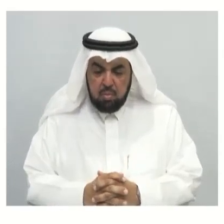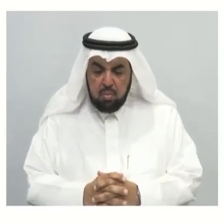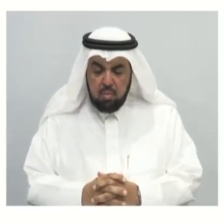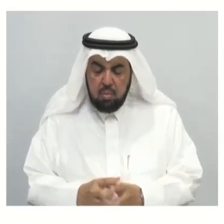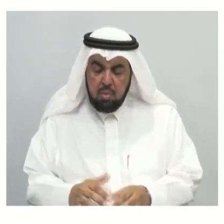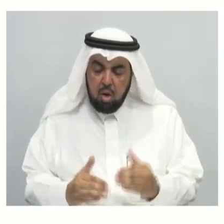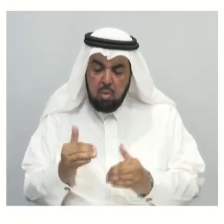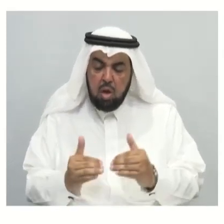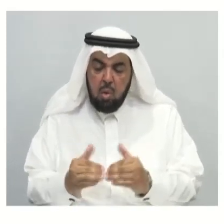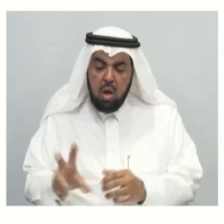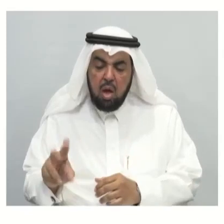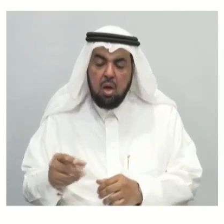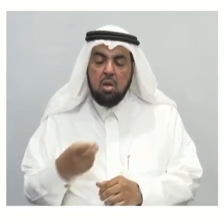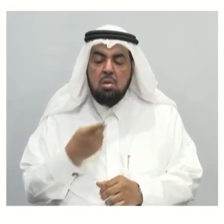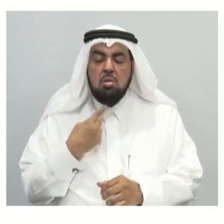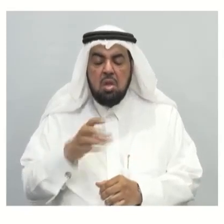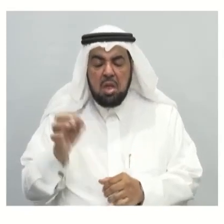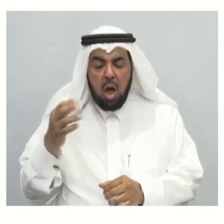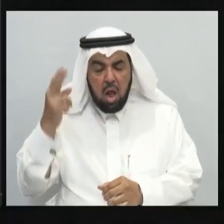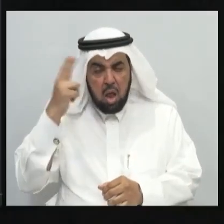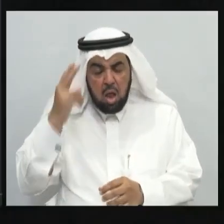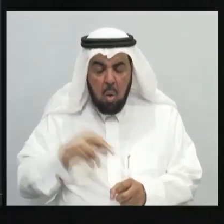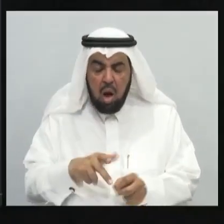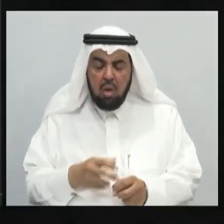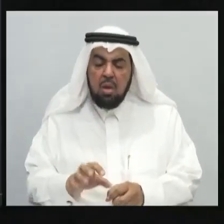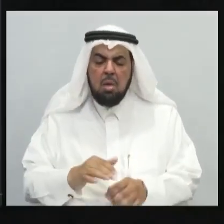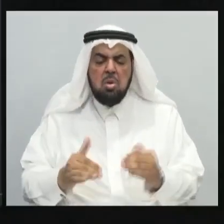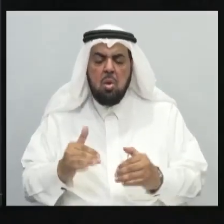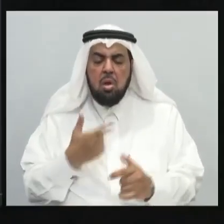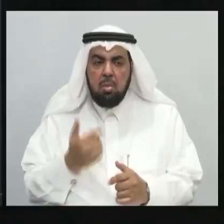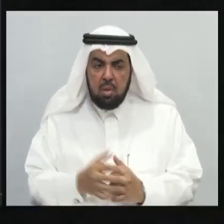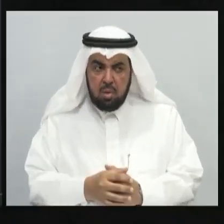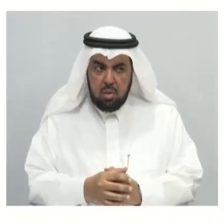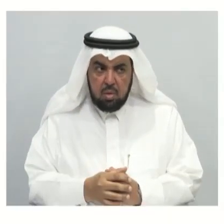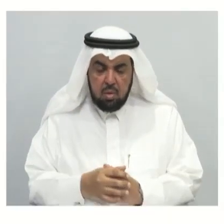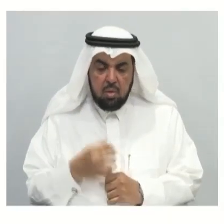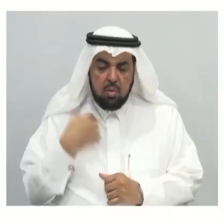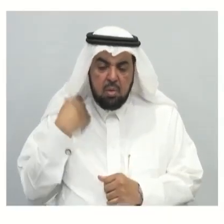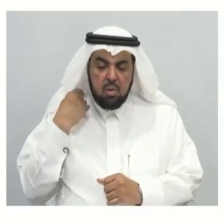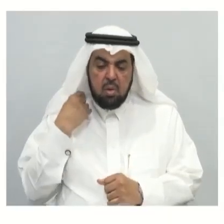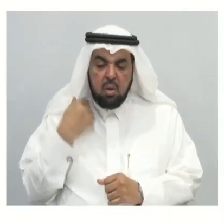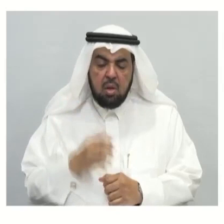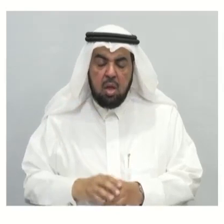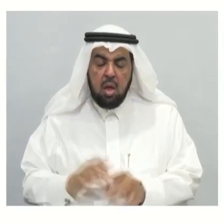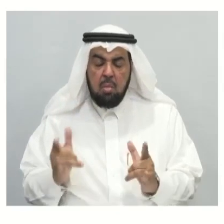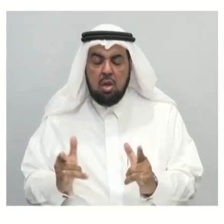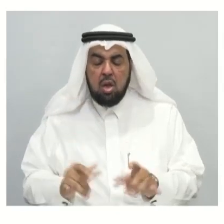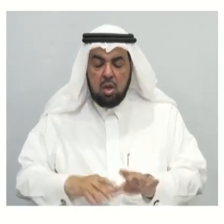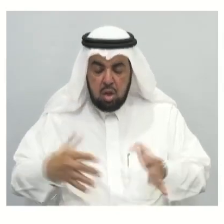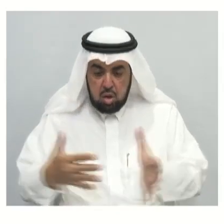التمثيل تحدده الدوله حسب المستوى الذي تراه اذا هنا مجلس الجامعه هو